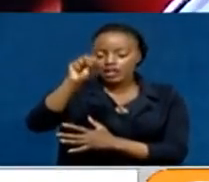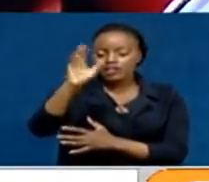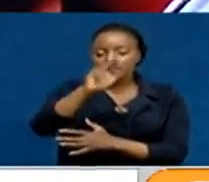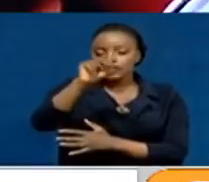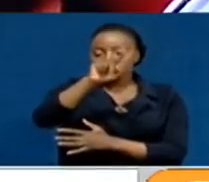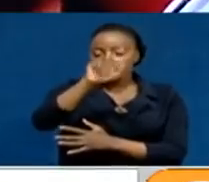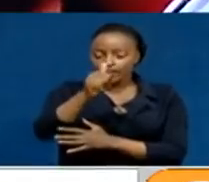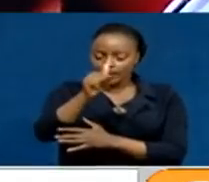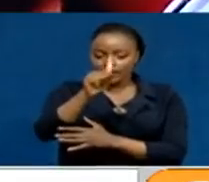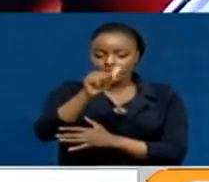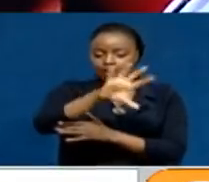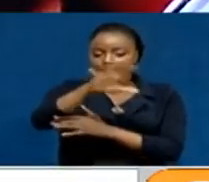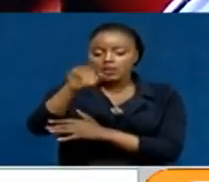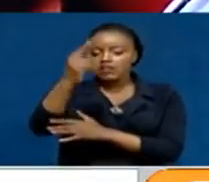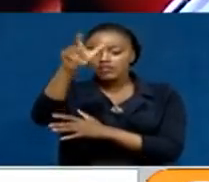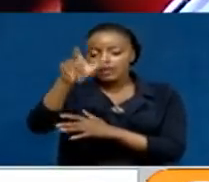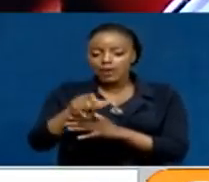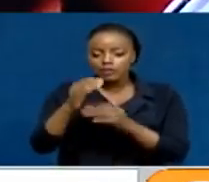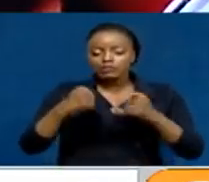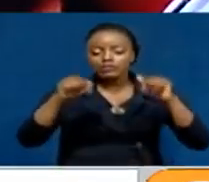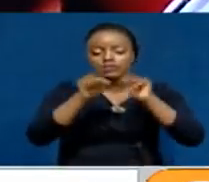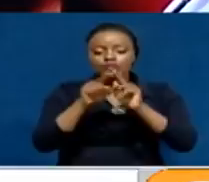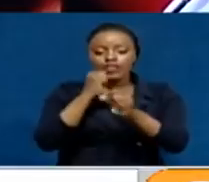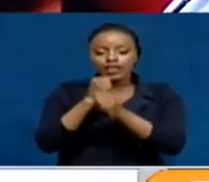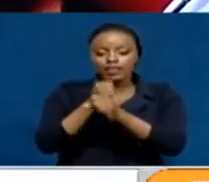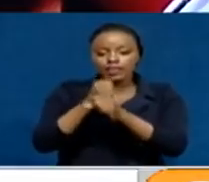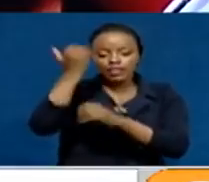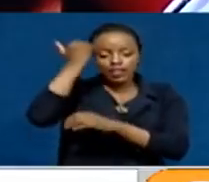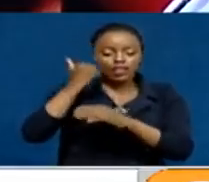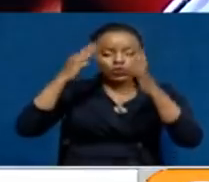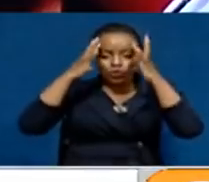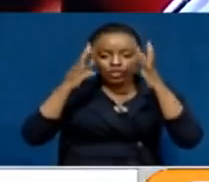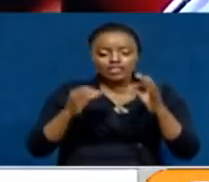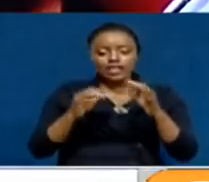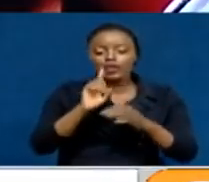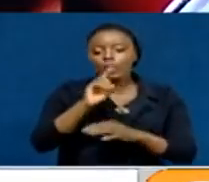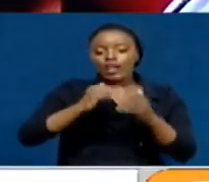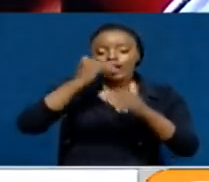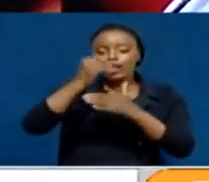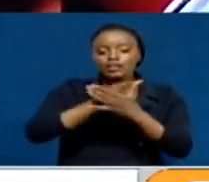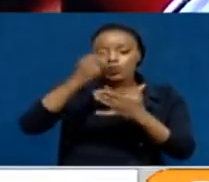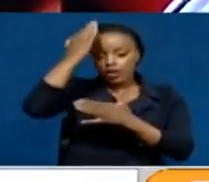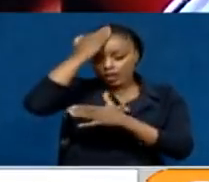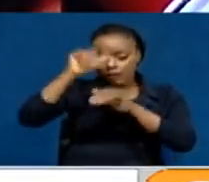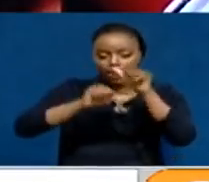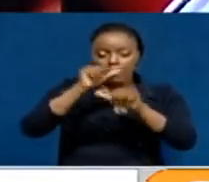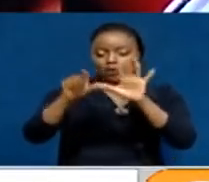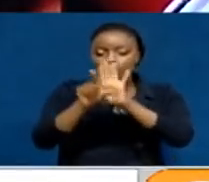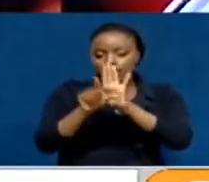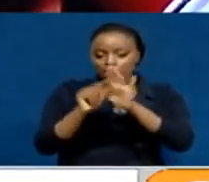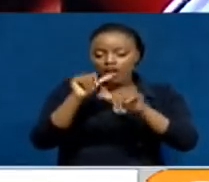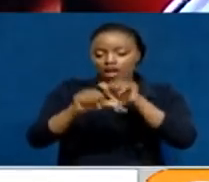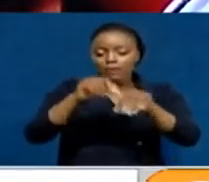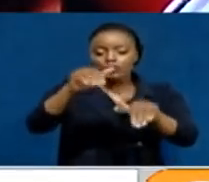wa kwanza wa umma kujiuzulu, huku mahakama ya ajira na leba ikitarajiwa kutoa uamuzi Jumatatu wiki ijayo kuhusiana na sheria